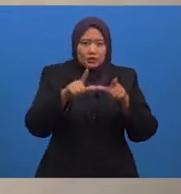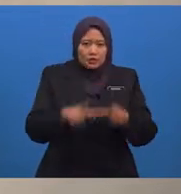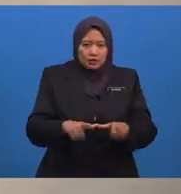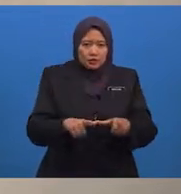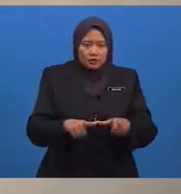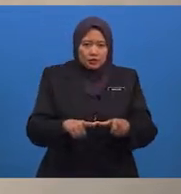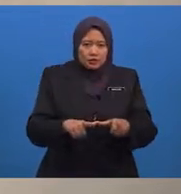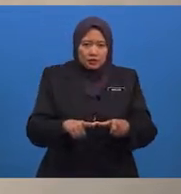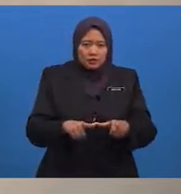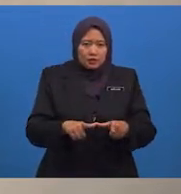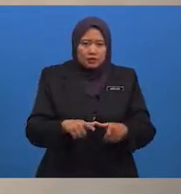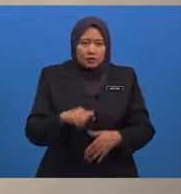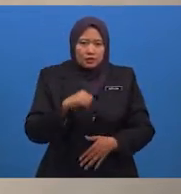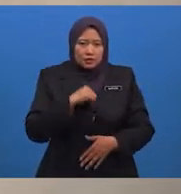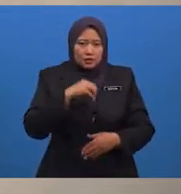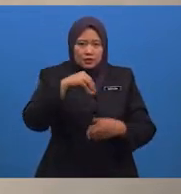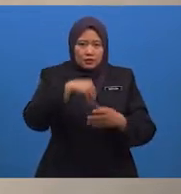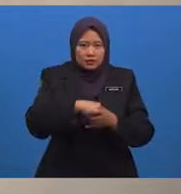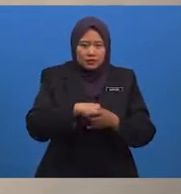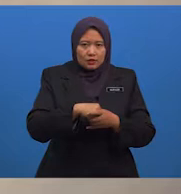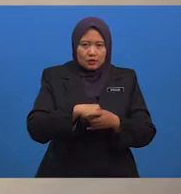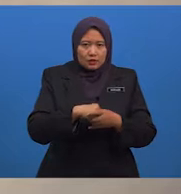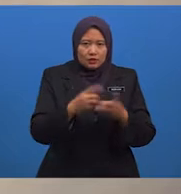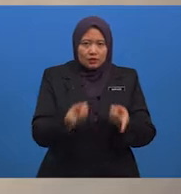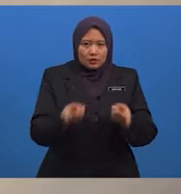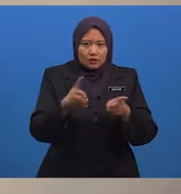situasi Hayati yang telah kehilangan ayahnya.